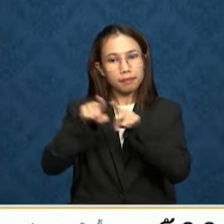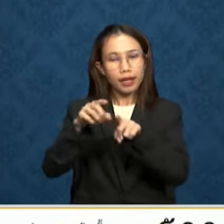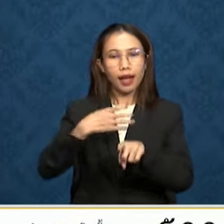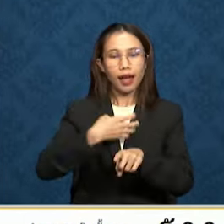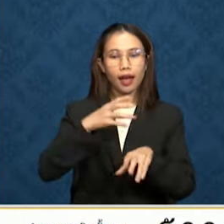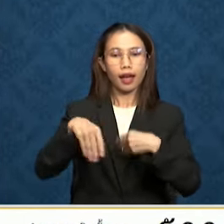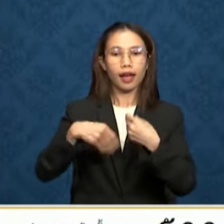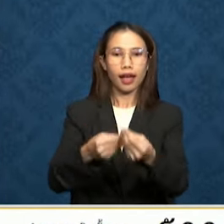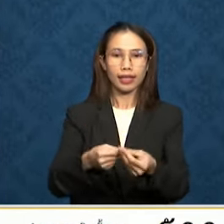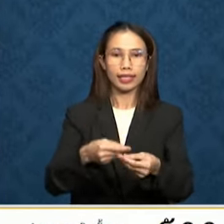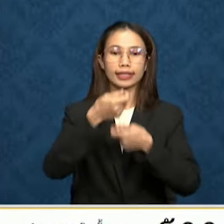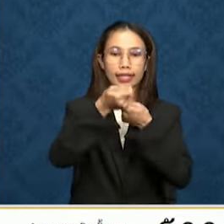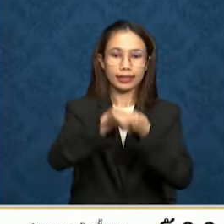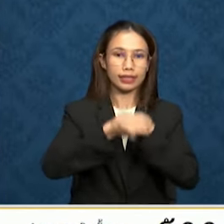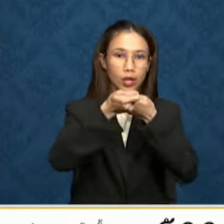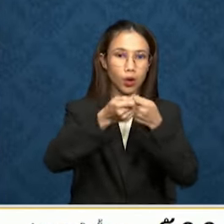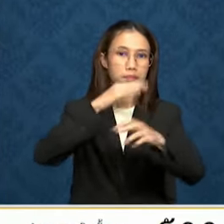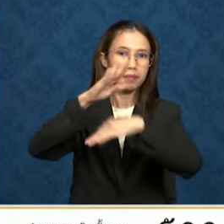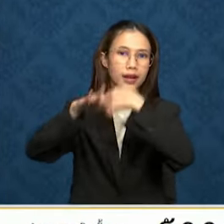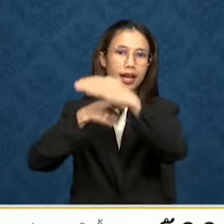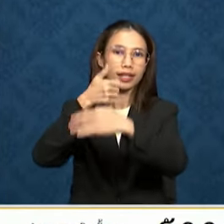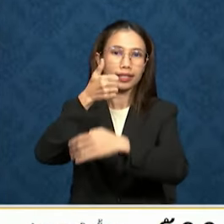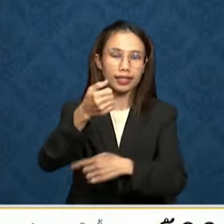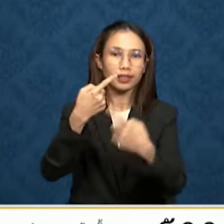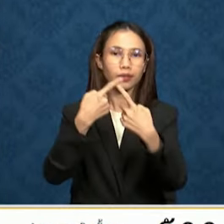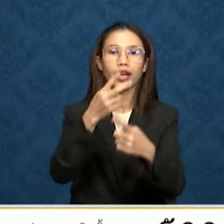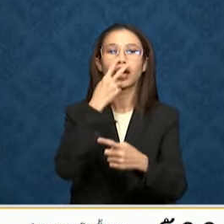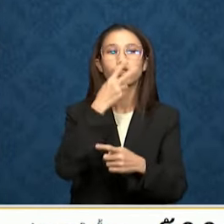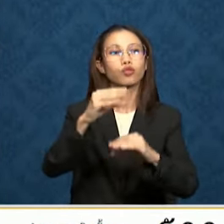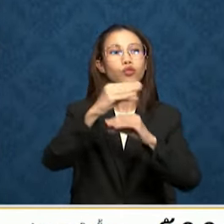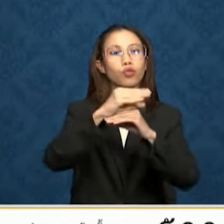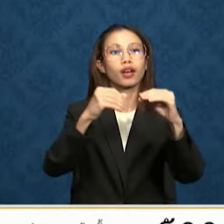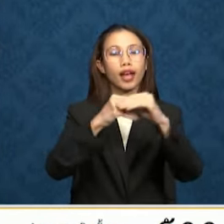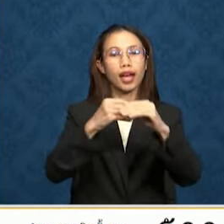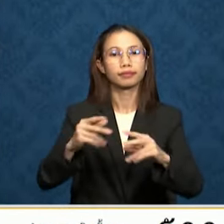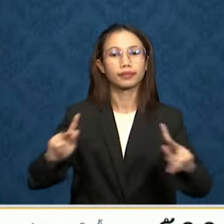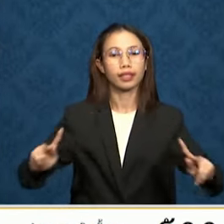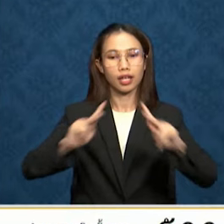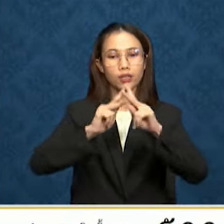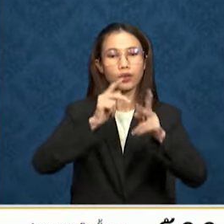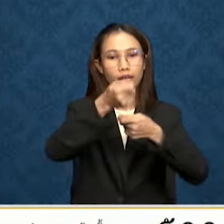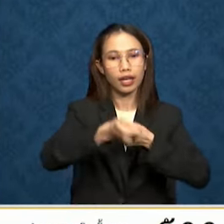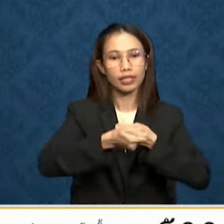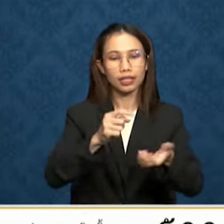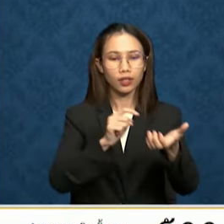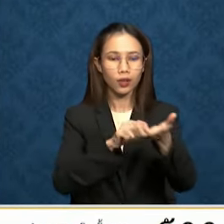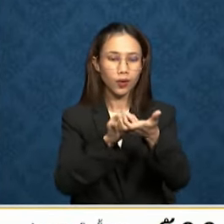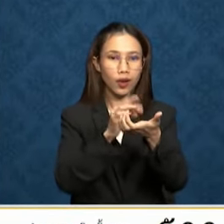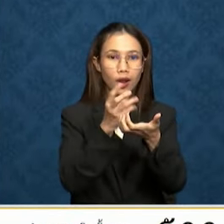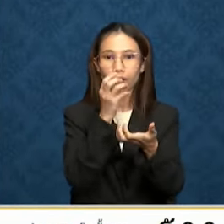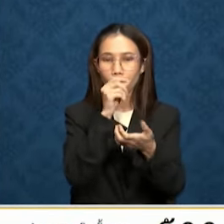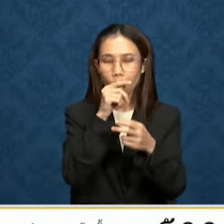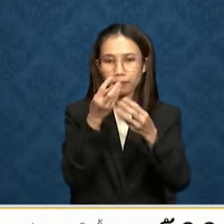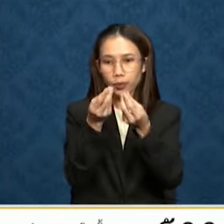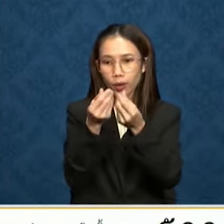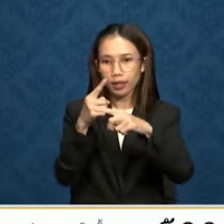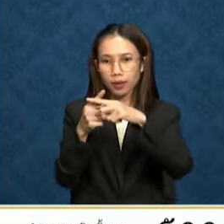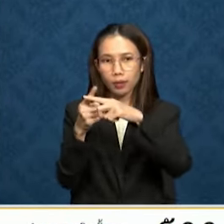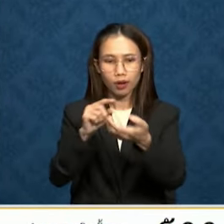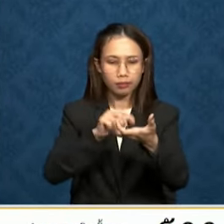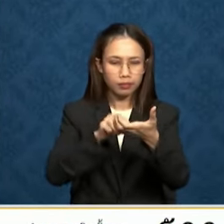ของเกษตรกรดีขึ้นแต่ท่านดูโครงการค่ะในกระทรวงเกษตรดิฉันไปกดเครื่องคิดเลขมานะคะ